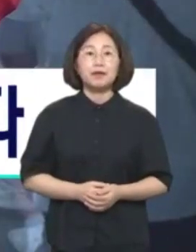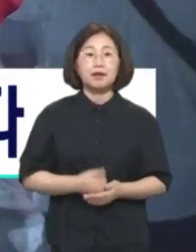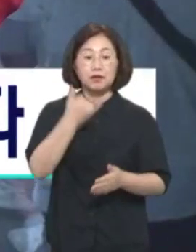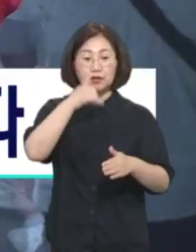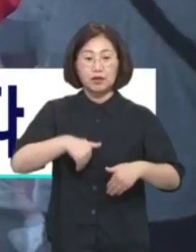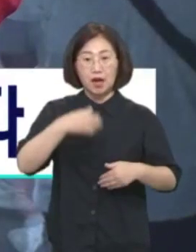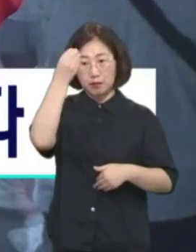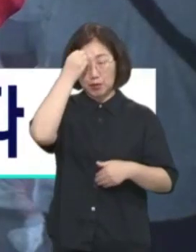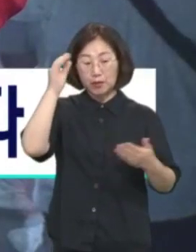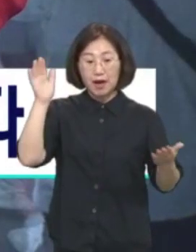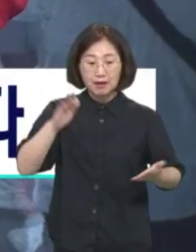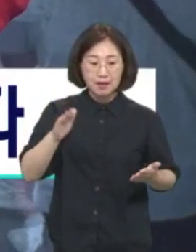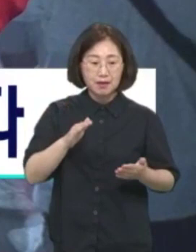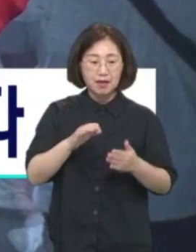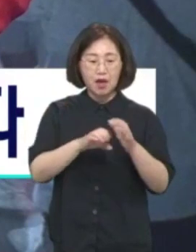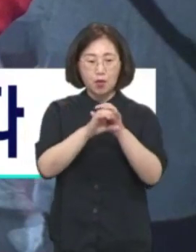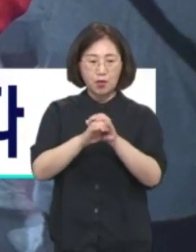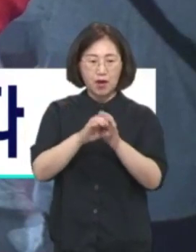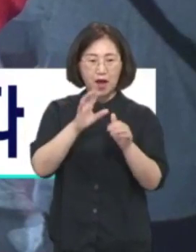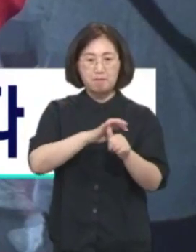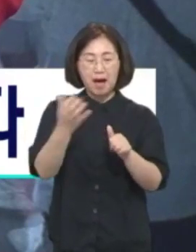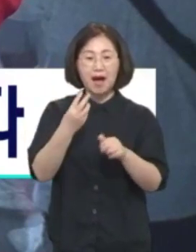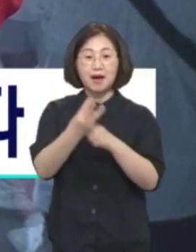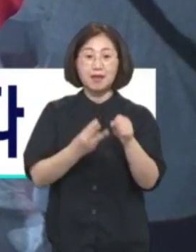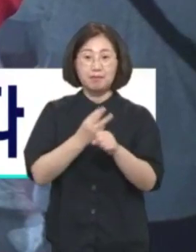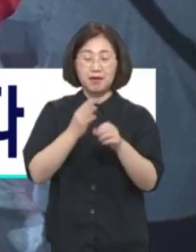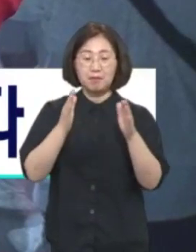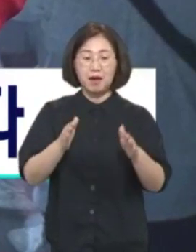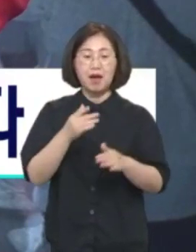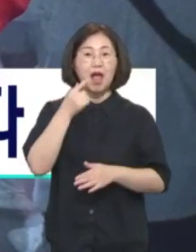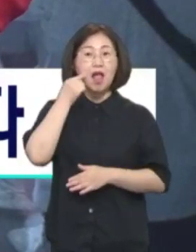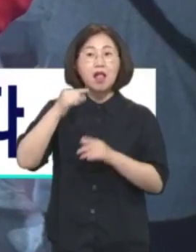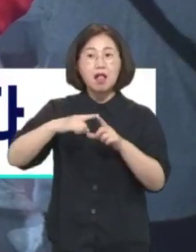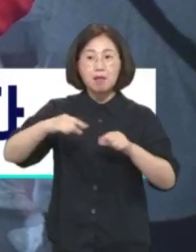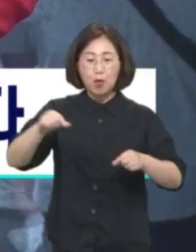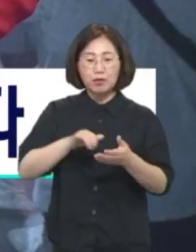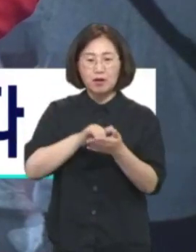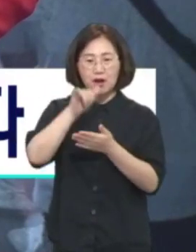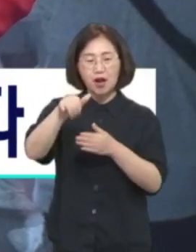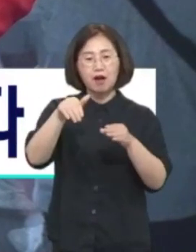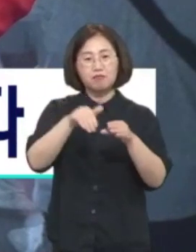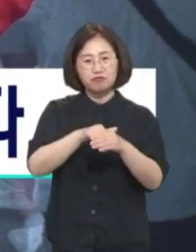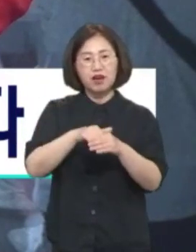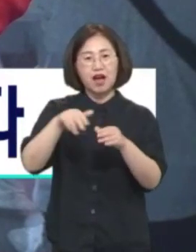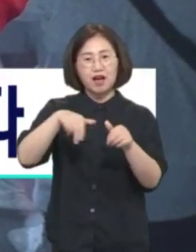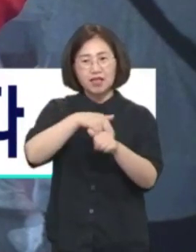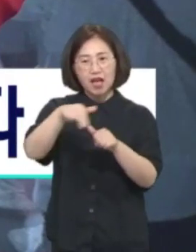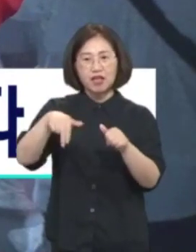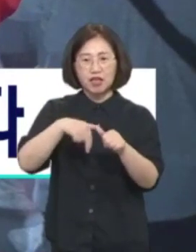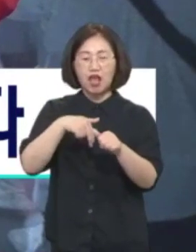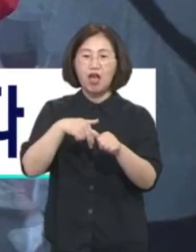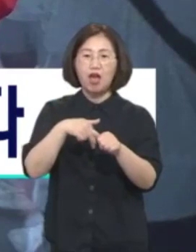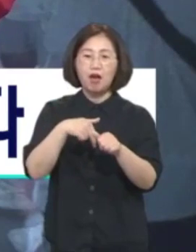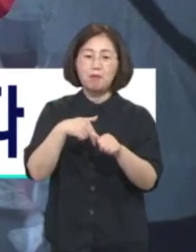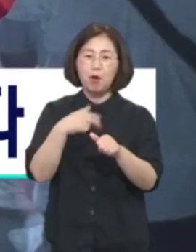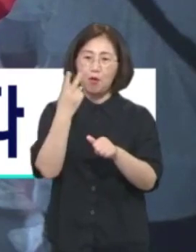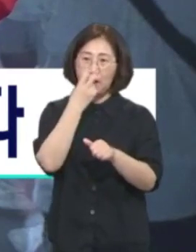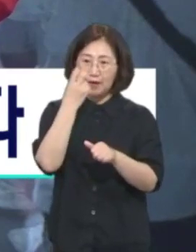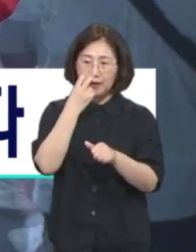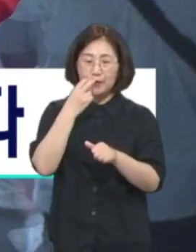충남 고등학생들이 코로나19 이후 3년 만에 일본을 찾아 역사와 문화, 생태환경 조사단으로 나누어 탐방하는